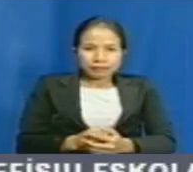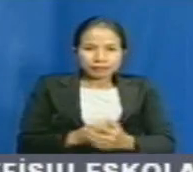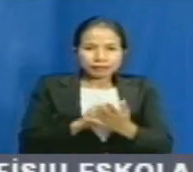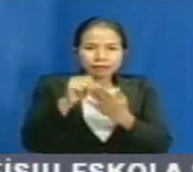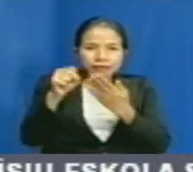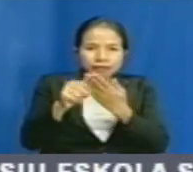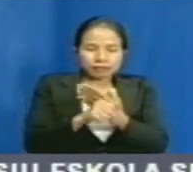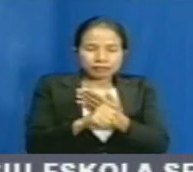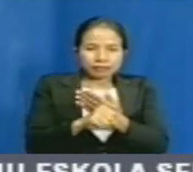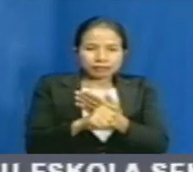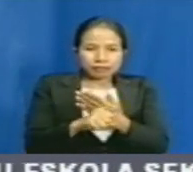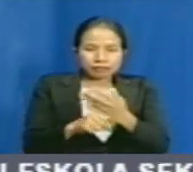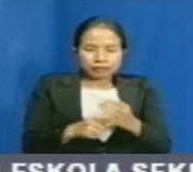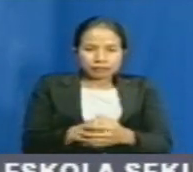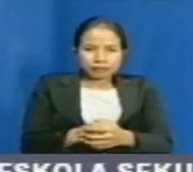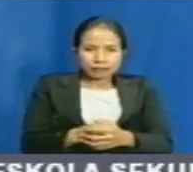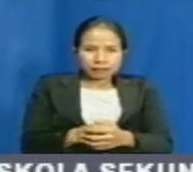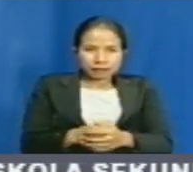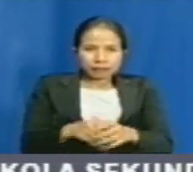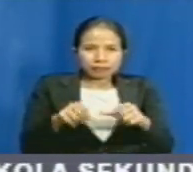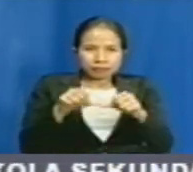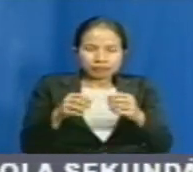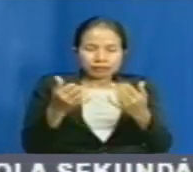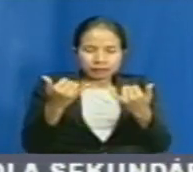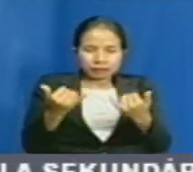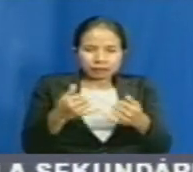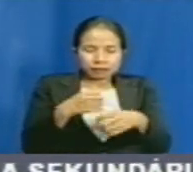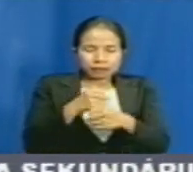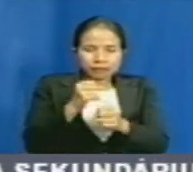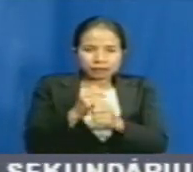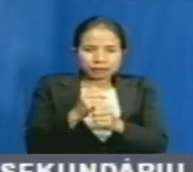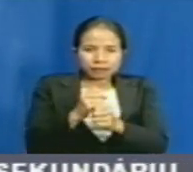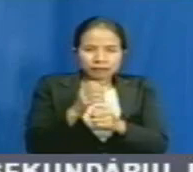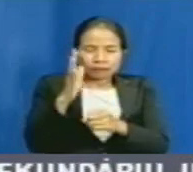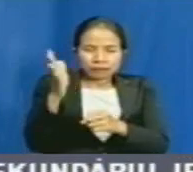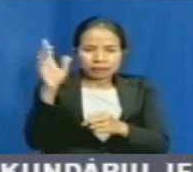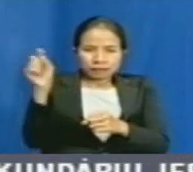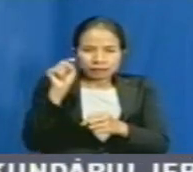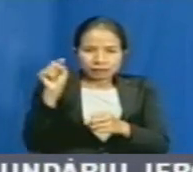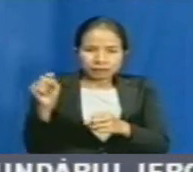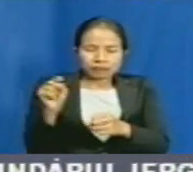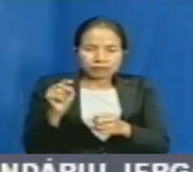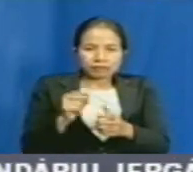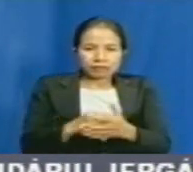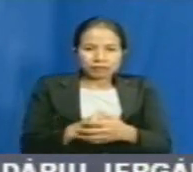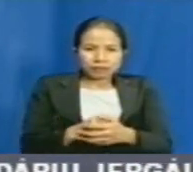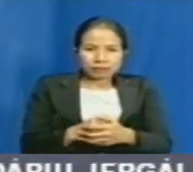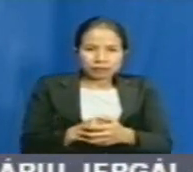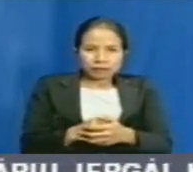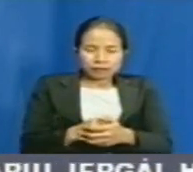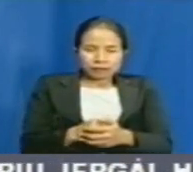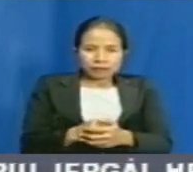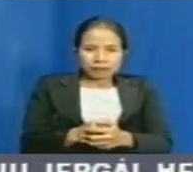setembro konsela helto agora baru iha na atinji wa iha 50% iha